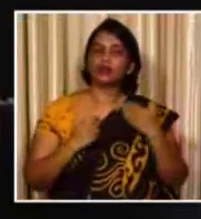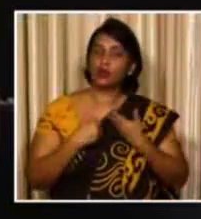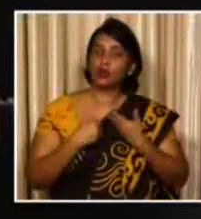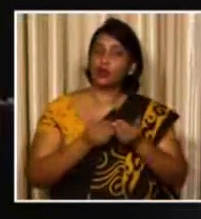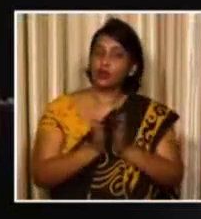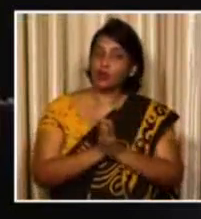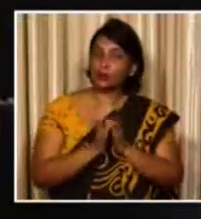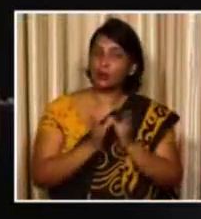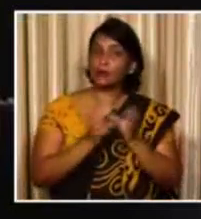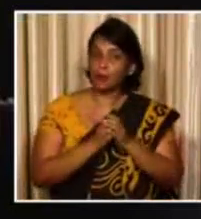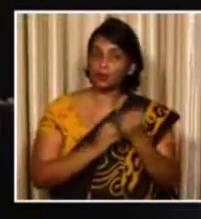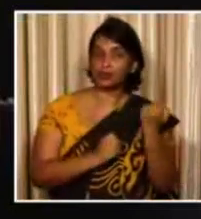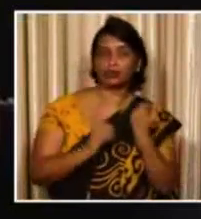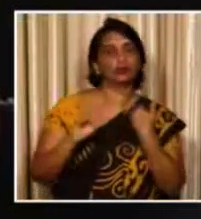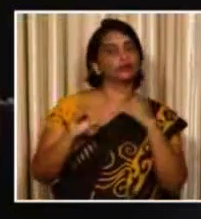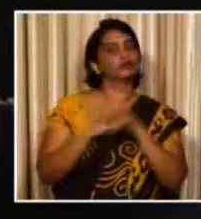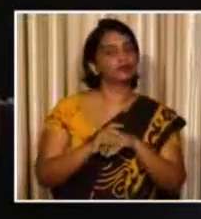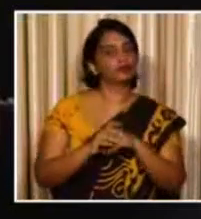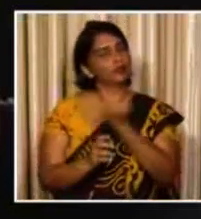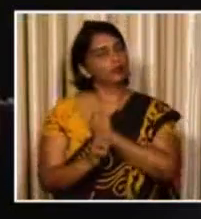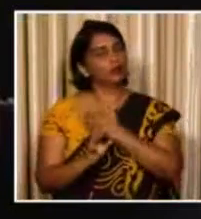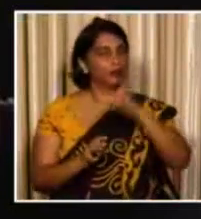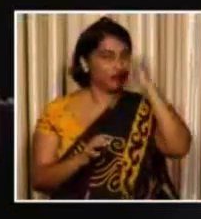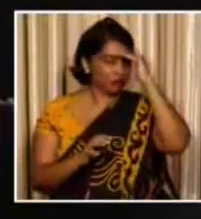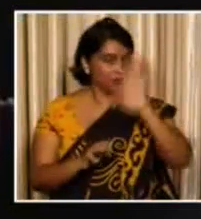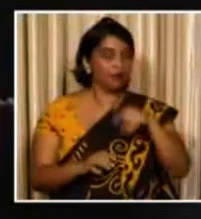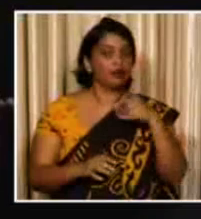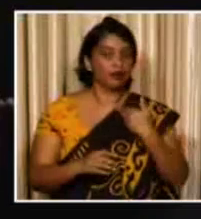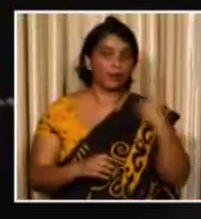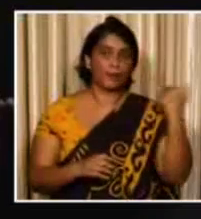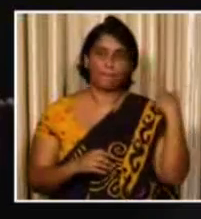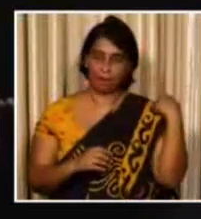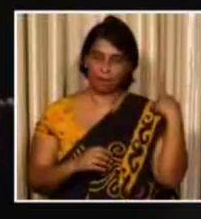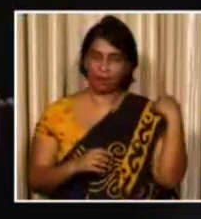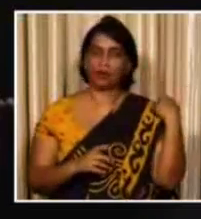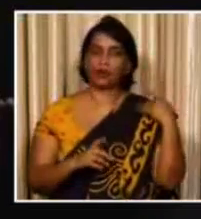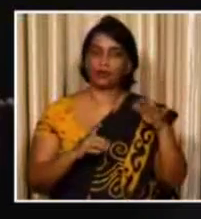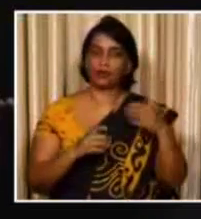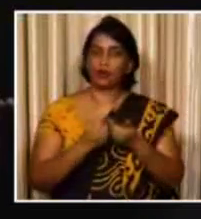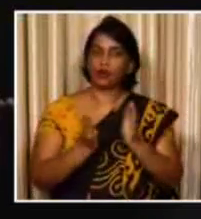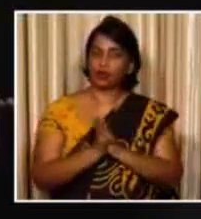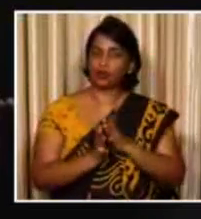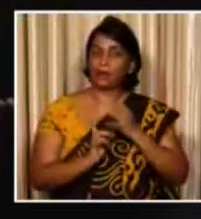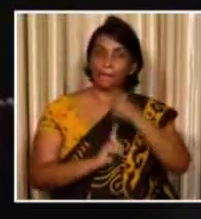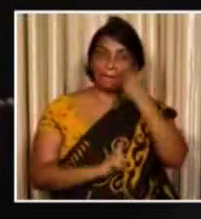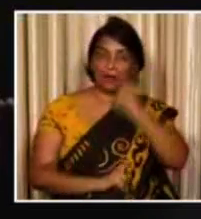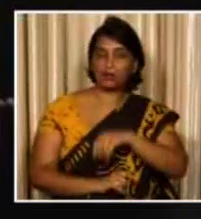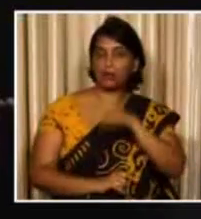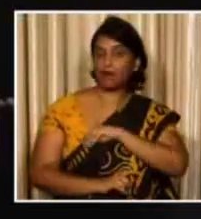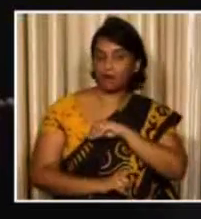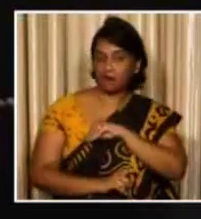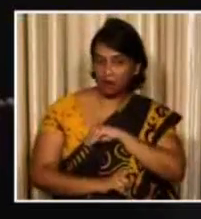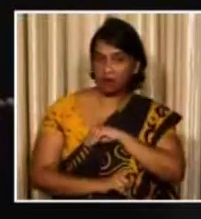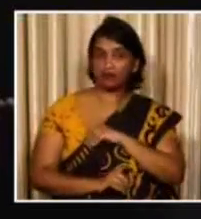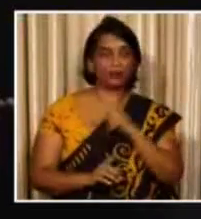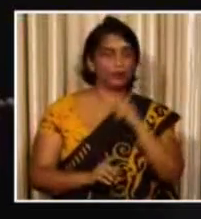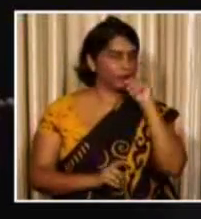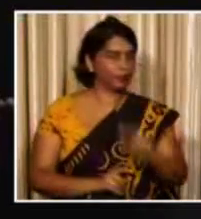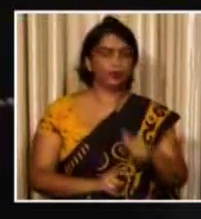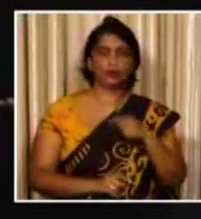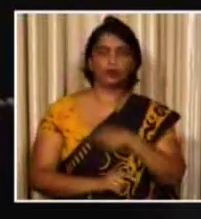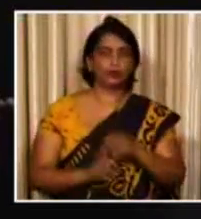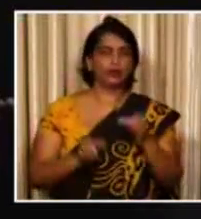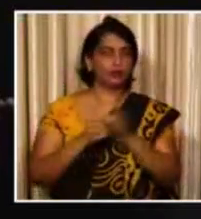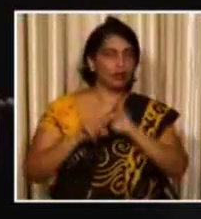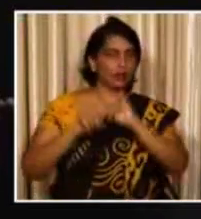തമങ്കേ പക്ഷേ ബലേട്ട പത് കരന്ന കെപ്പവുണു നായകേക് തമൈ മകേ സഹോദരയ. തമങ്കേ പുദ്ഗലിക വാസിയ തക കിസിമ ദവസക